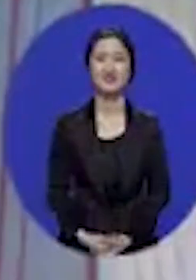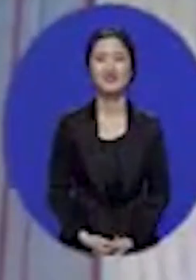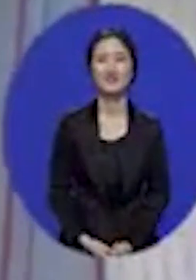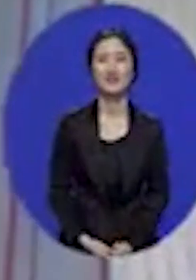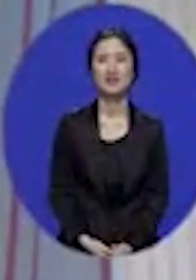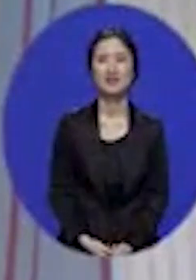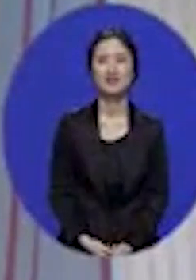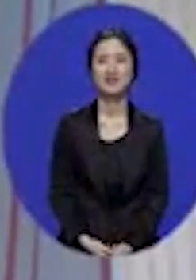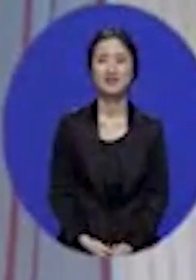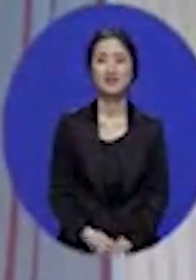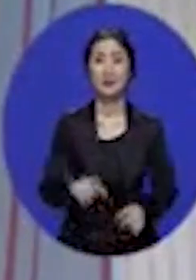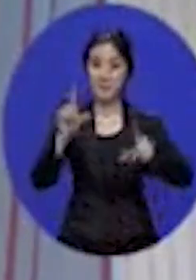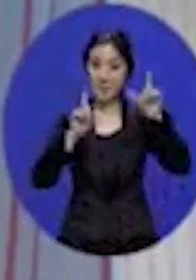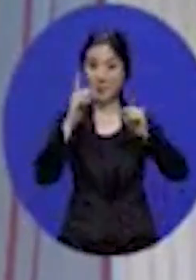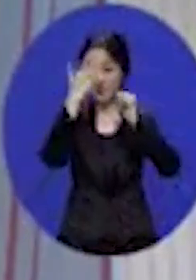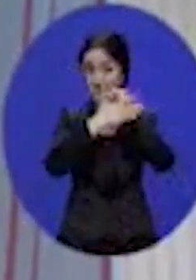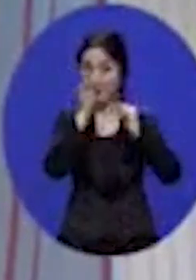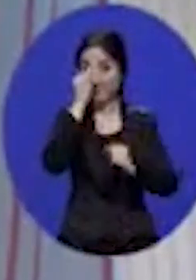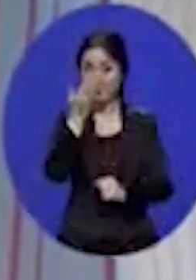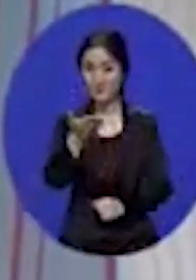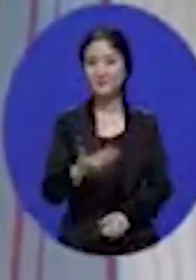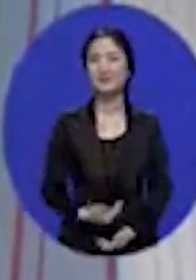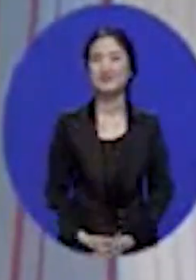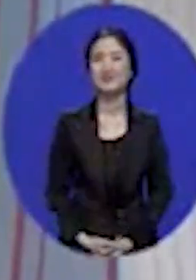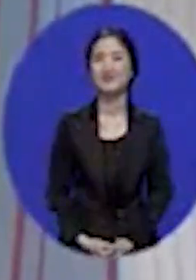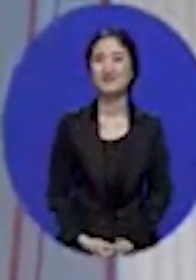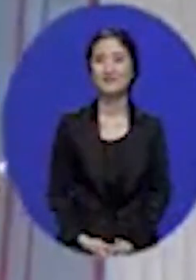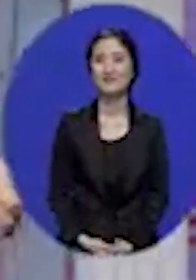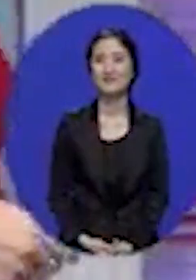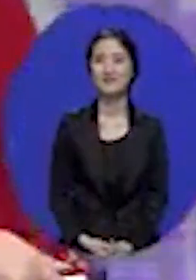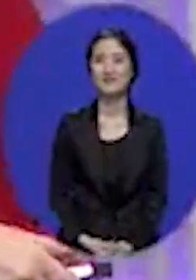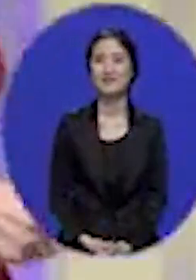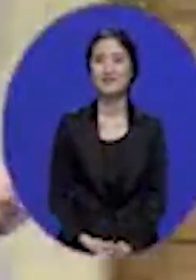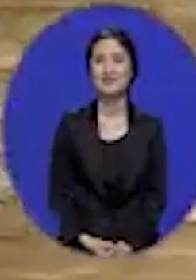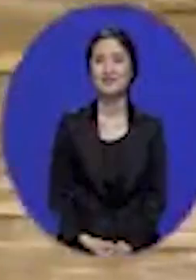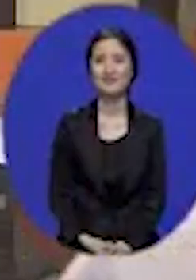그 화면을 제가 준비했거든요.